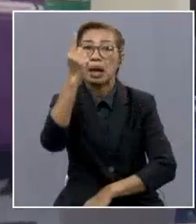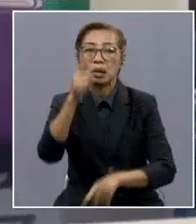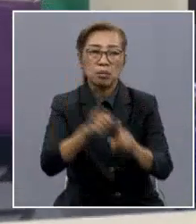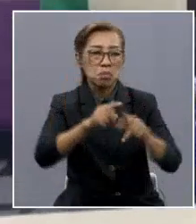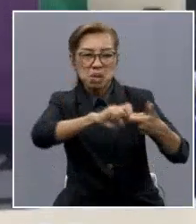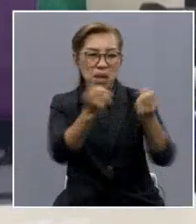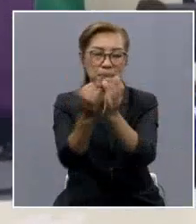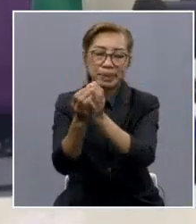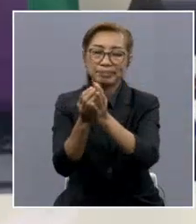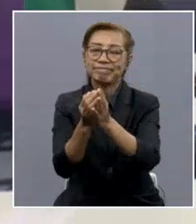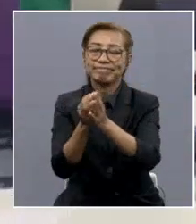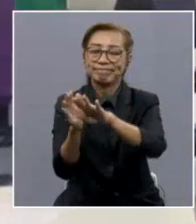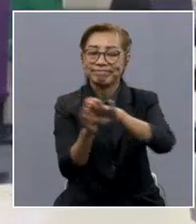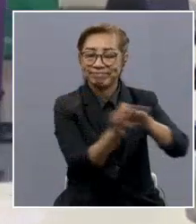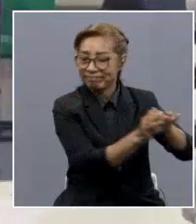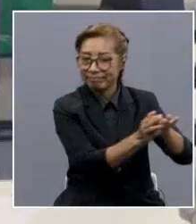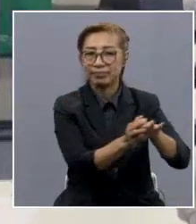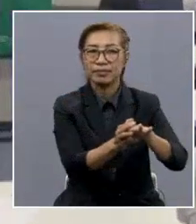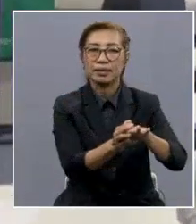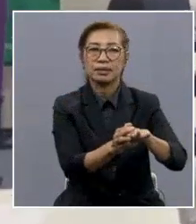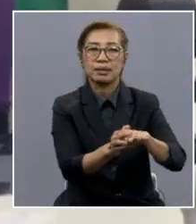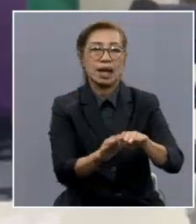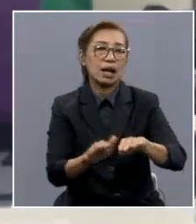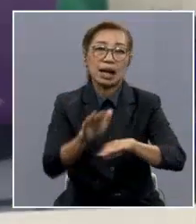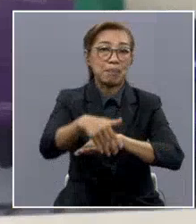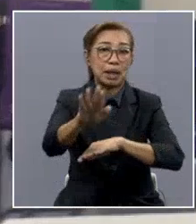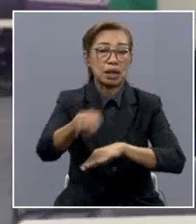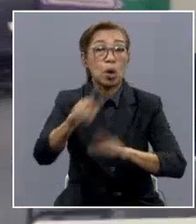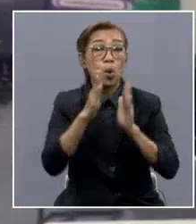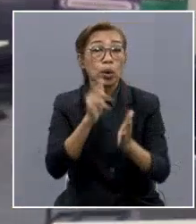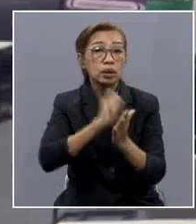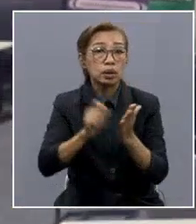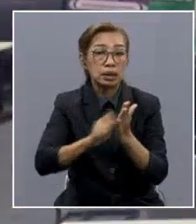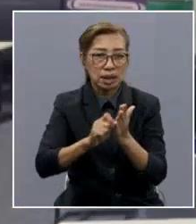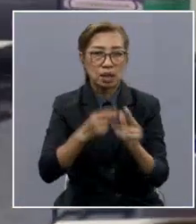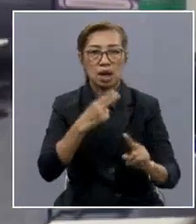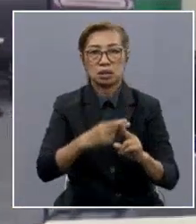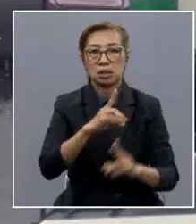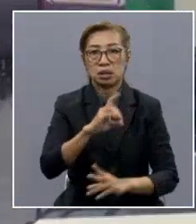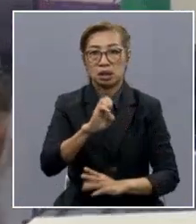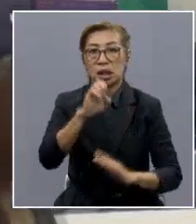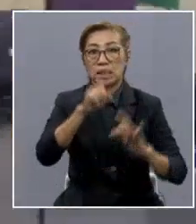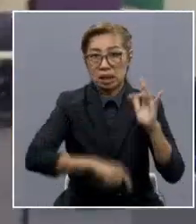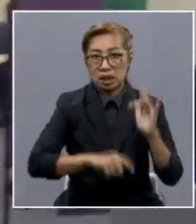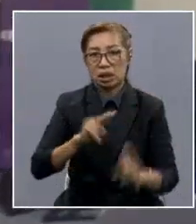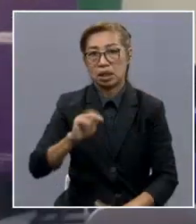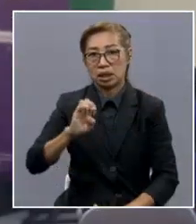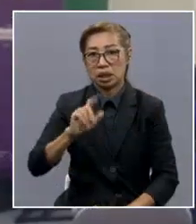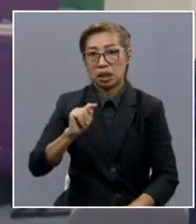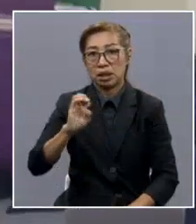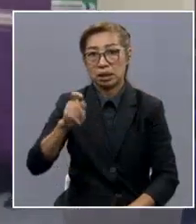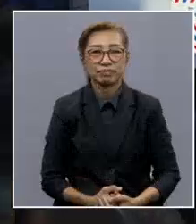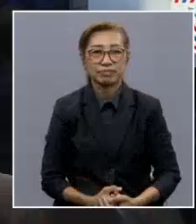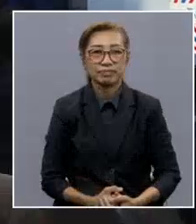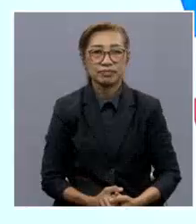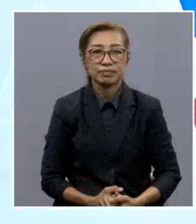ขัดแย้งเพลงนี้แต่งโดยพี่ดี้นิติพงษ์หอนาคซึ่งหลังจากนี้เห็นว่าเพลงนี้จะถูกนำไปใช้ในการหาเสียงด้วย